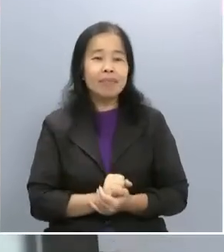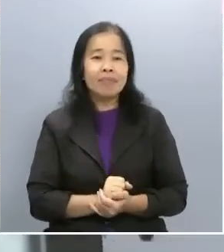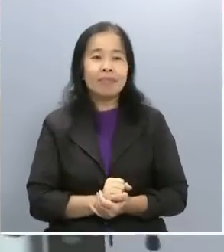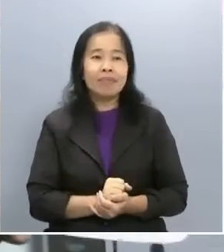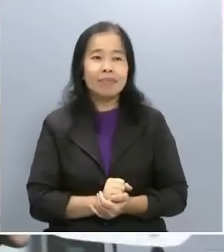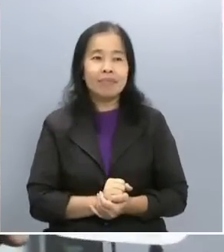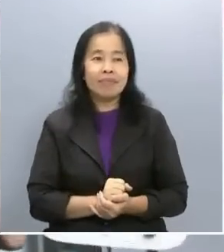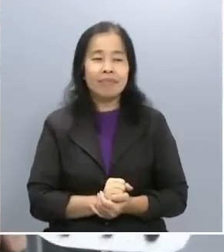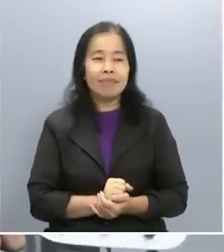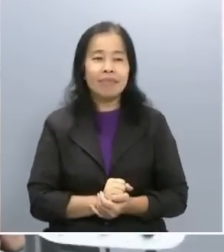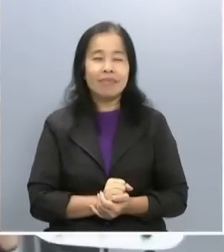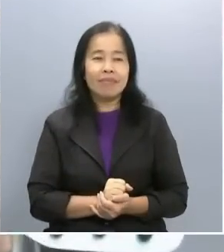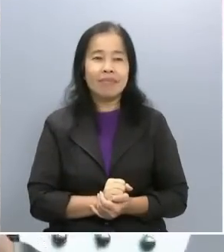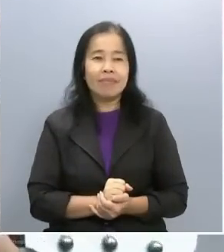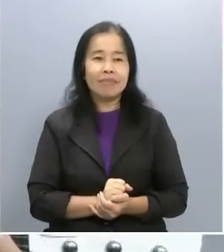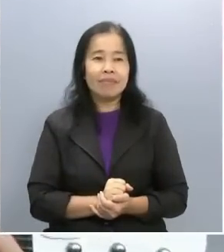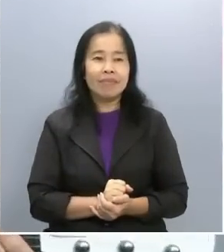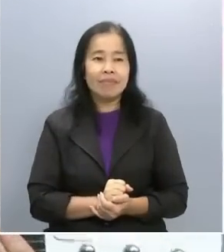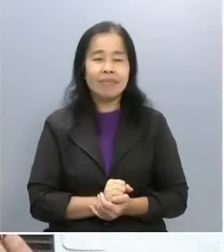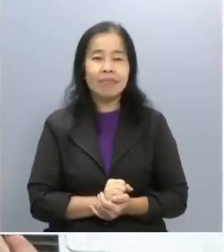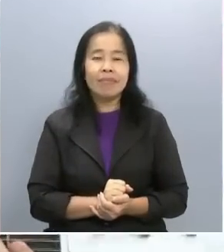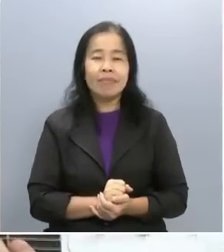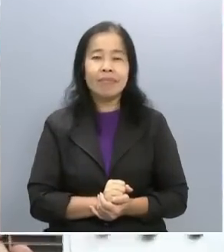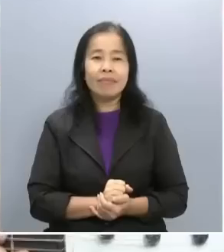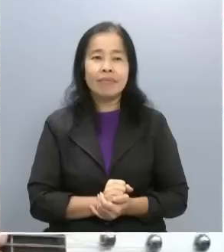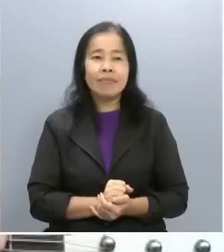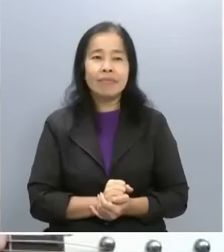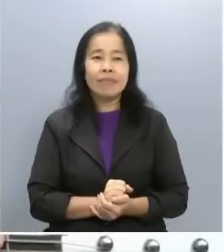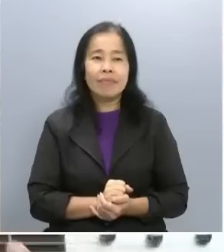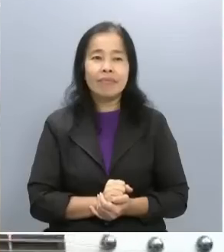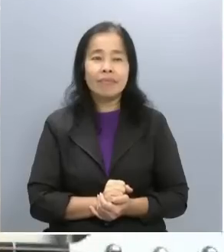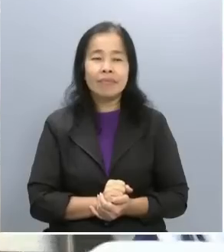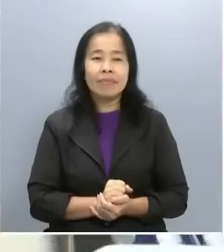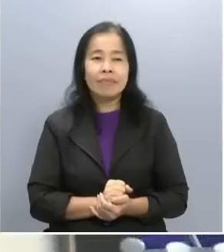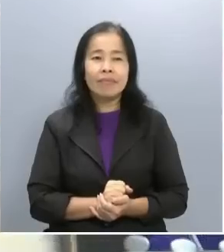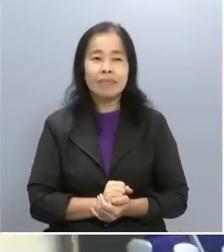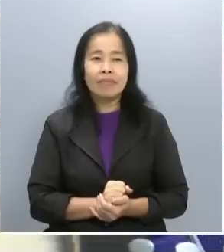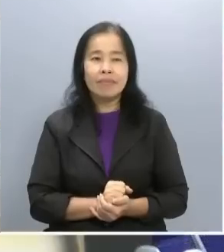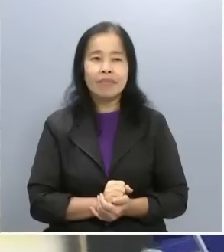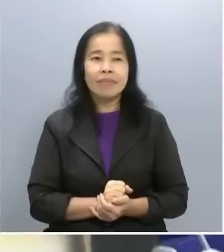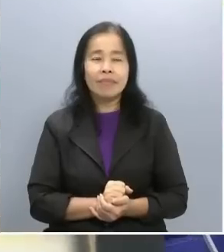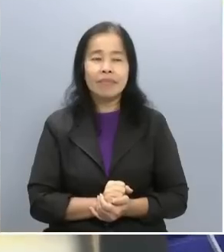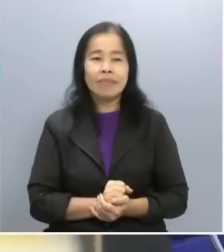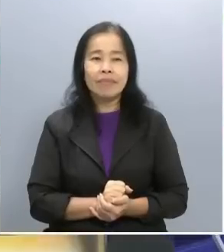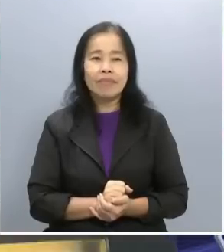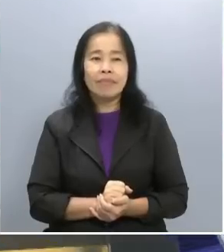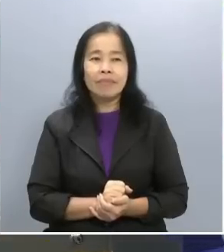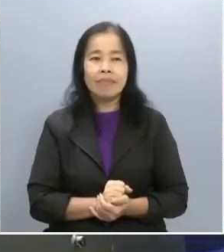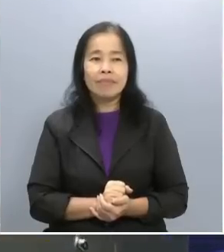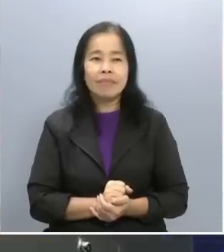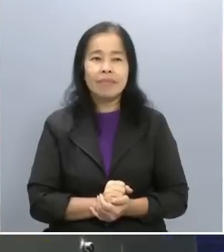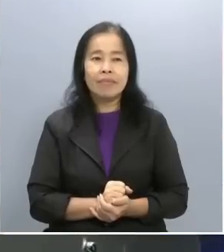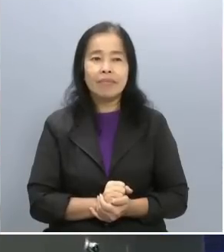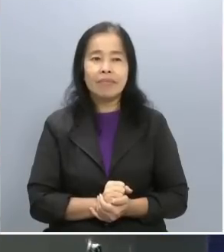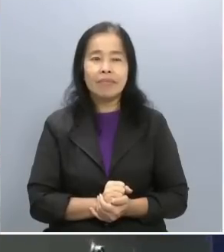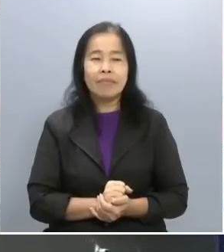ด คอยรูปหลังให้เจอก่อน เดี๋ยวกูจะห้ามเขา คืนนี้ฉัน